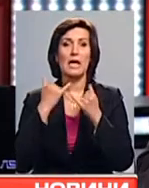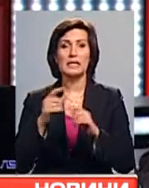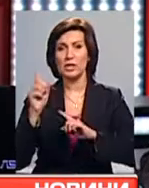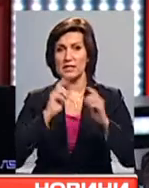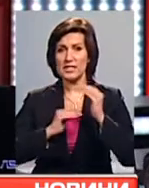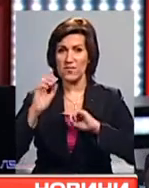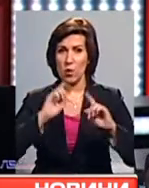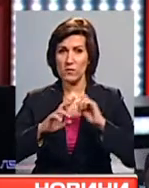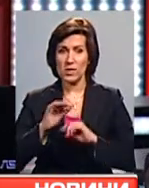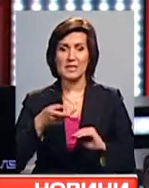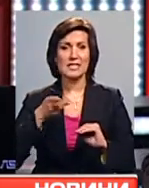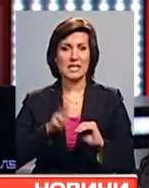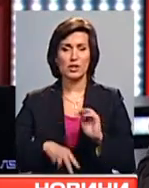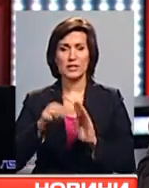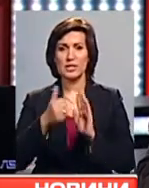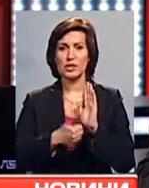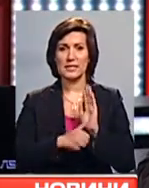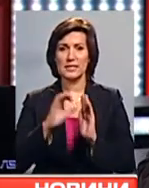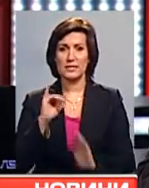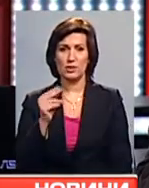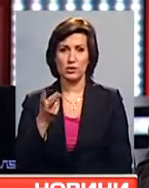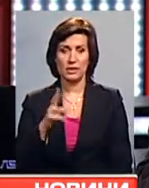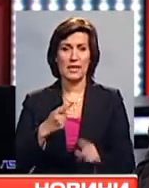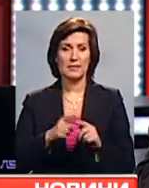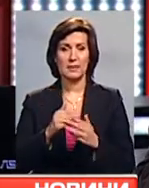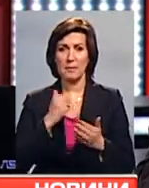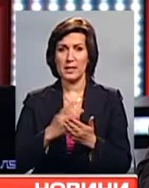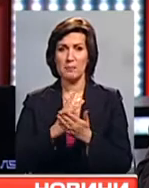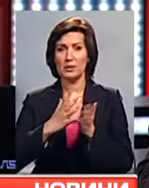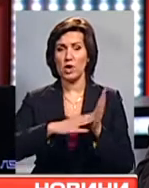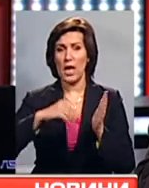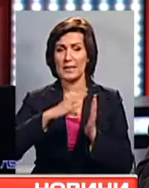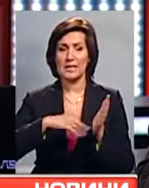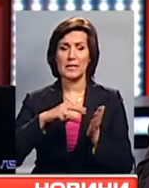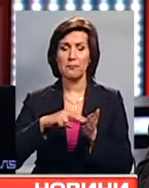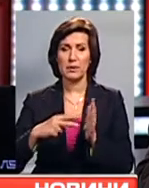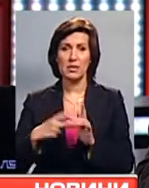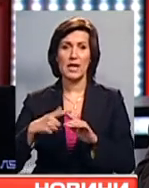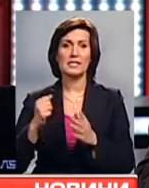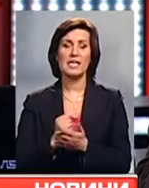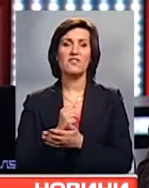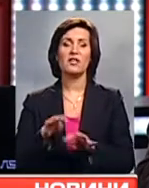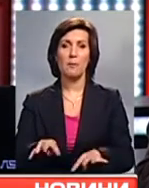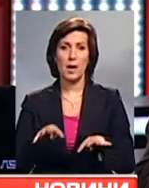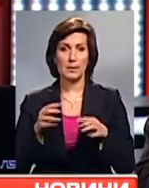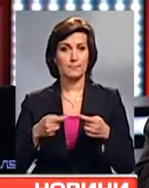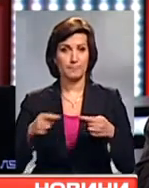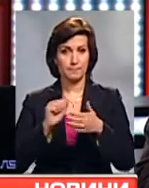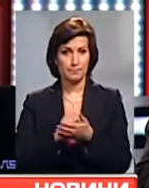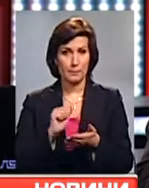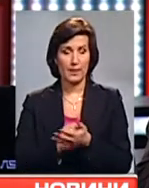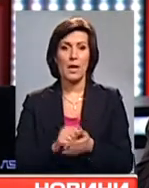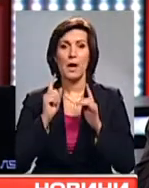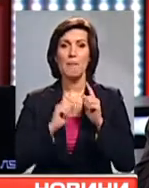Нинішня сесія Верховної Ради закінчиться 16 січня. Це передбачено календарним планом, що його затвердив парламент. Згідно з документом,